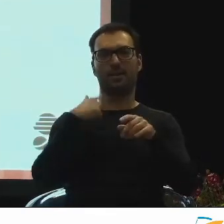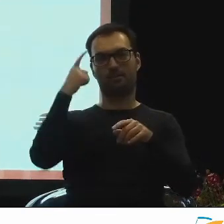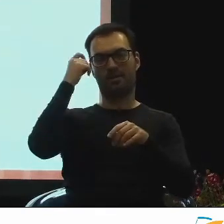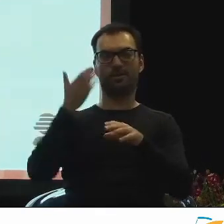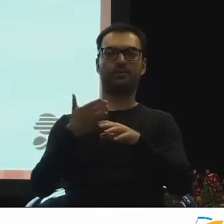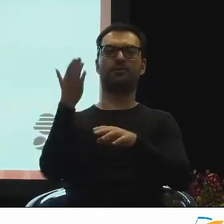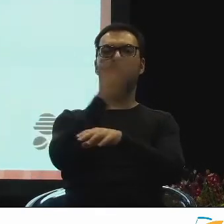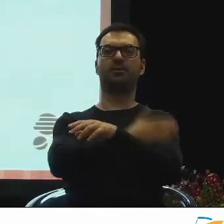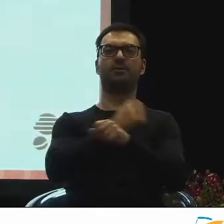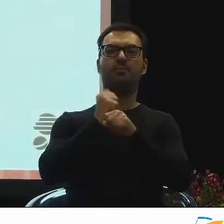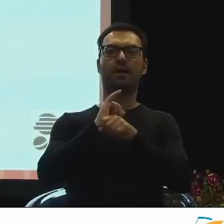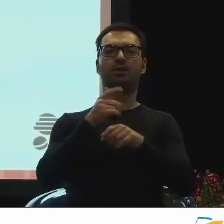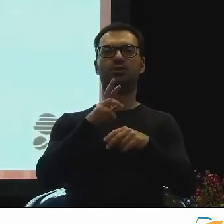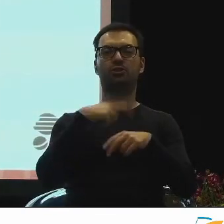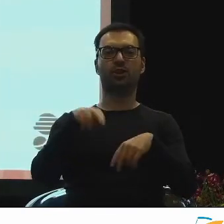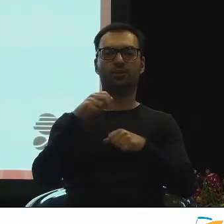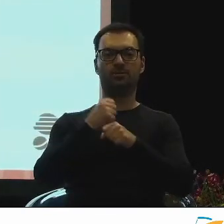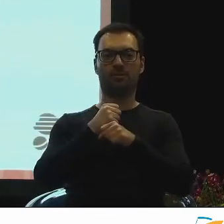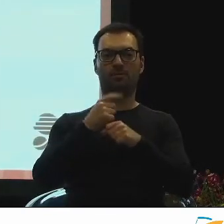jeszcze z czasów rzecznikowskich,